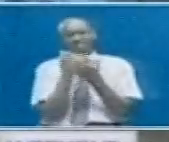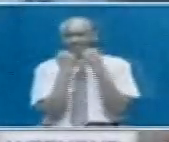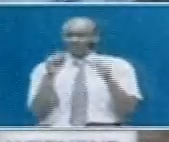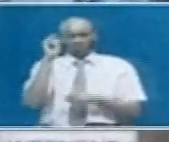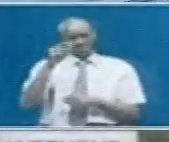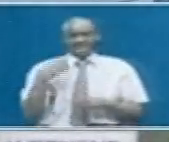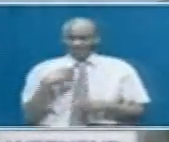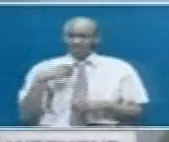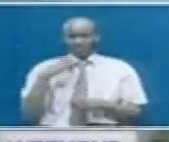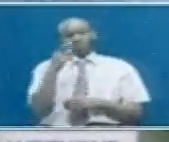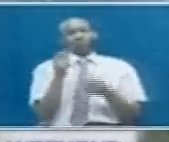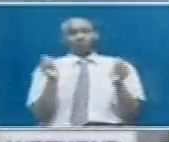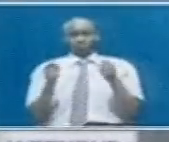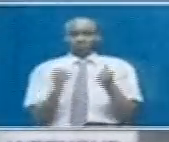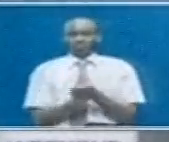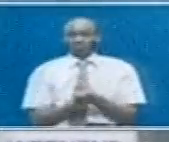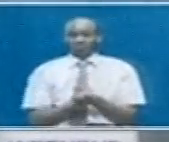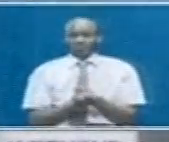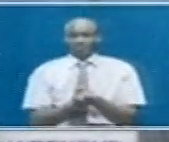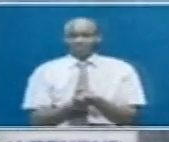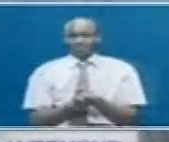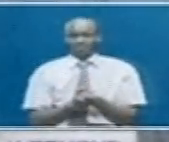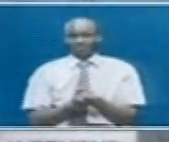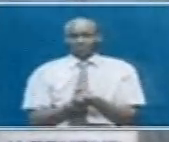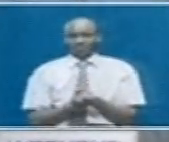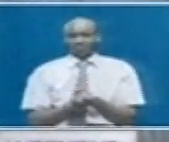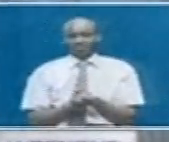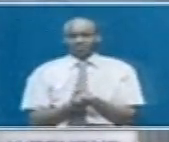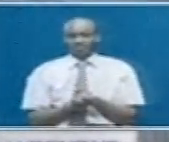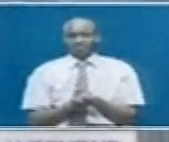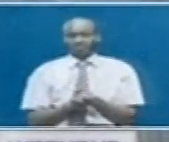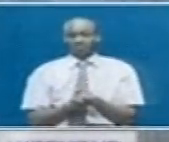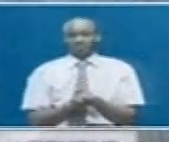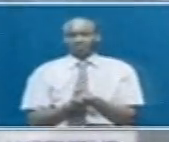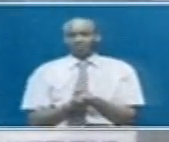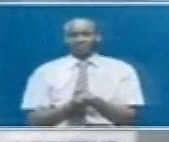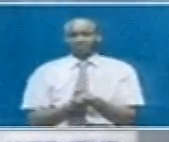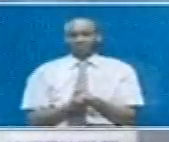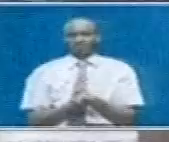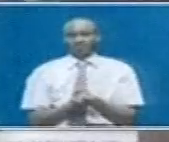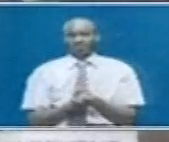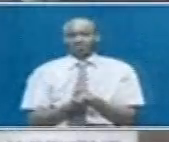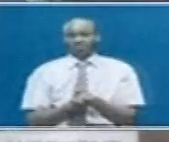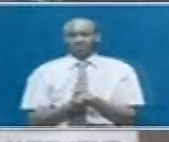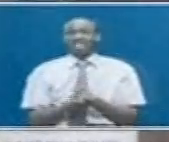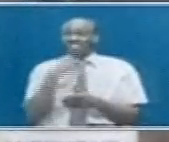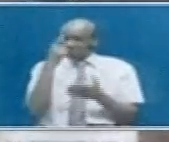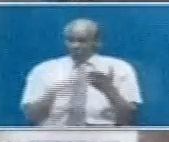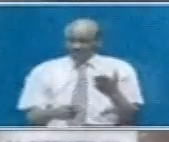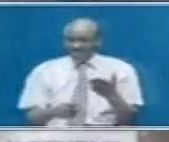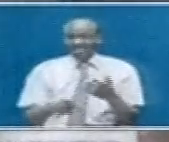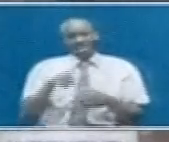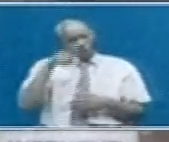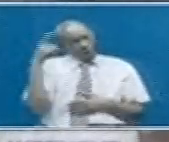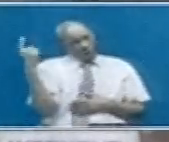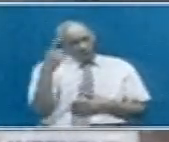who believe in witchcraft. Obo itongo, obo anchani, wigandrego toka asenkeye. Claiming that it is